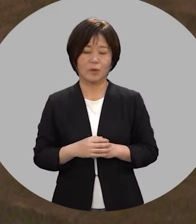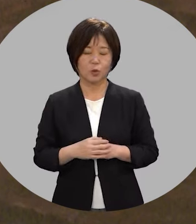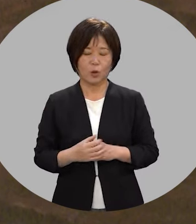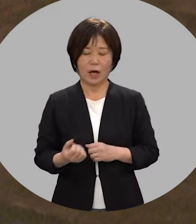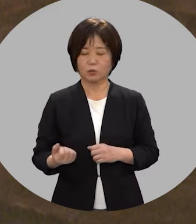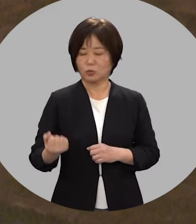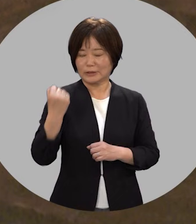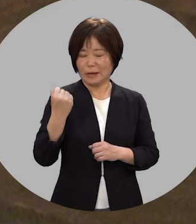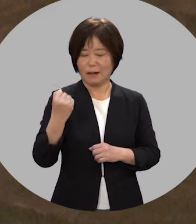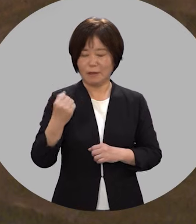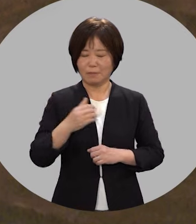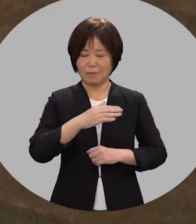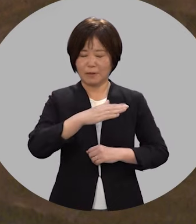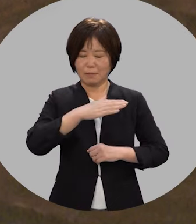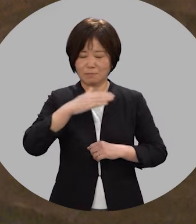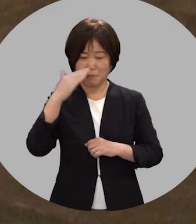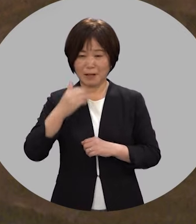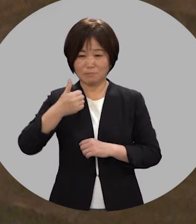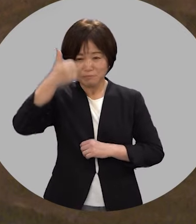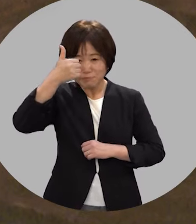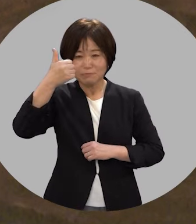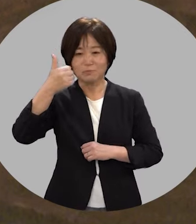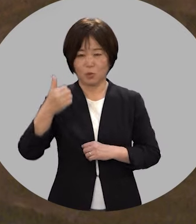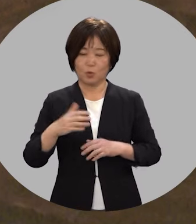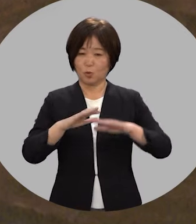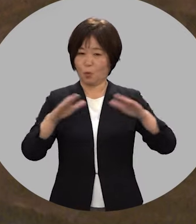高い人のお墓だというふうに思われております。